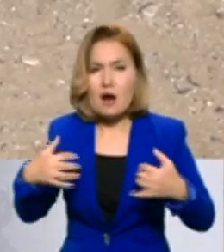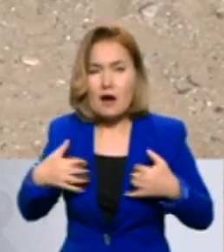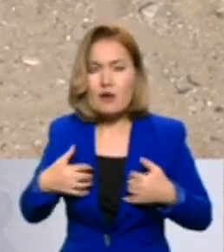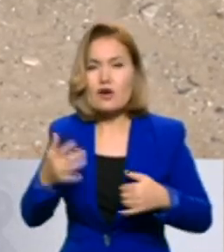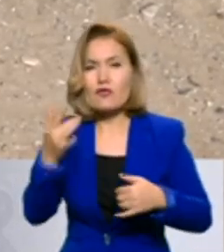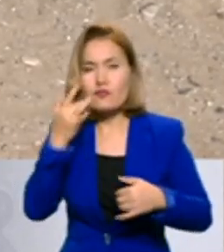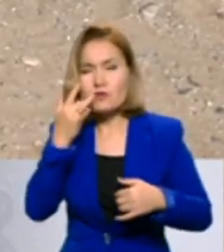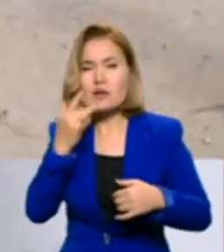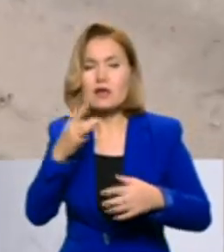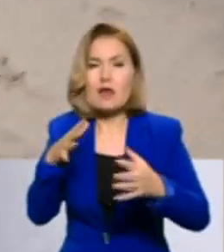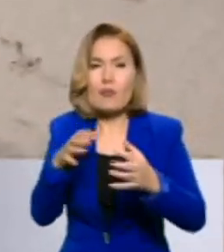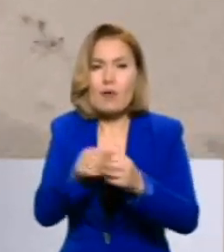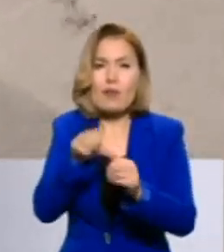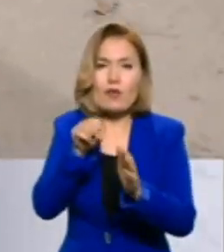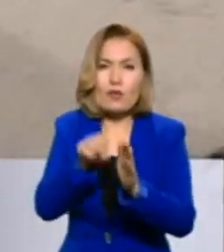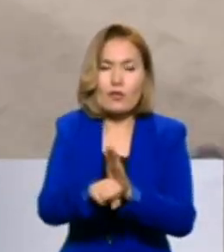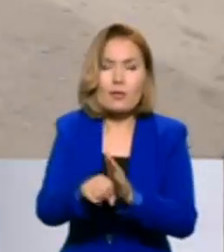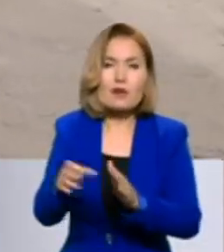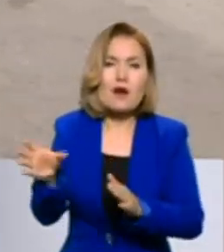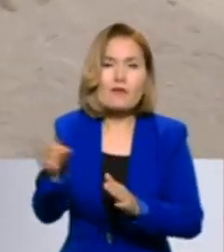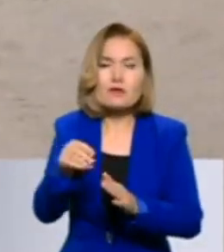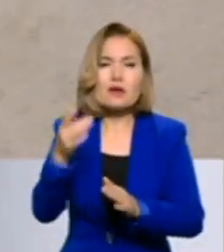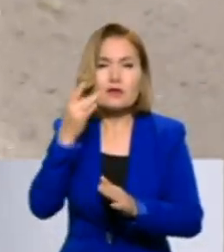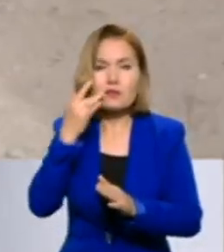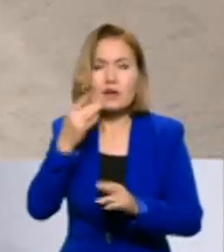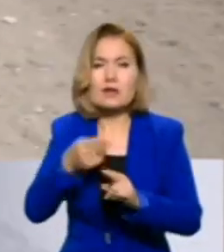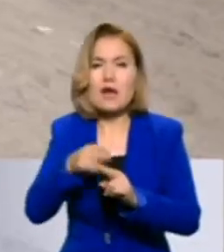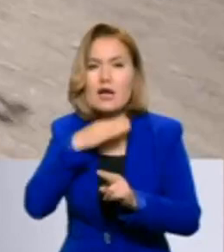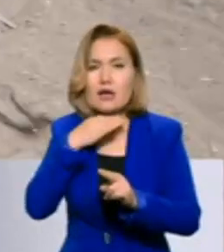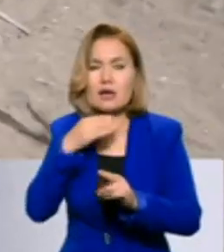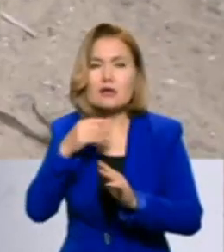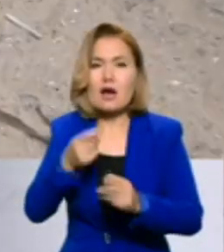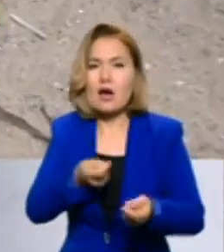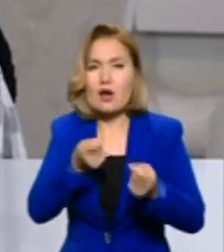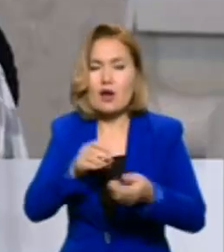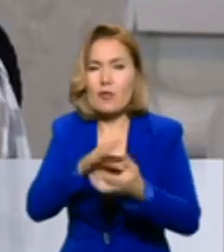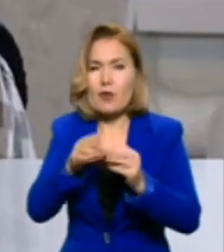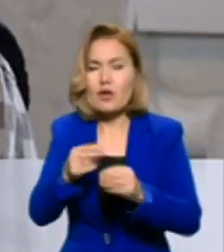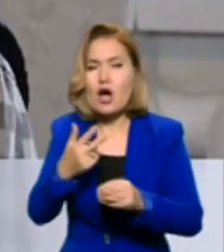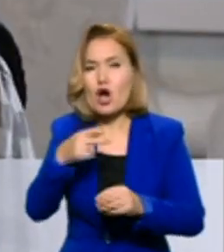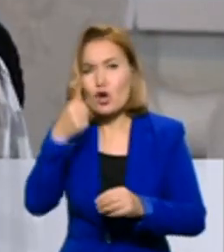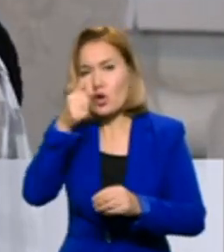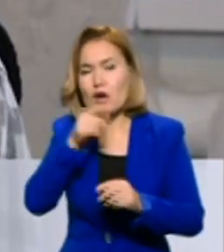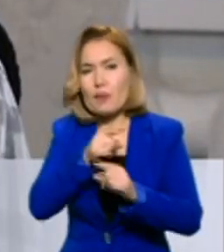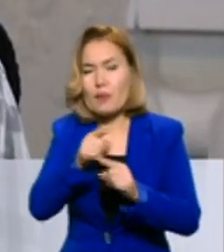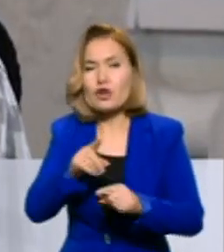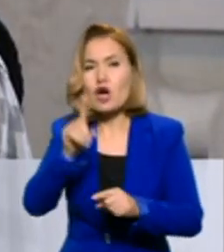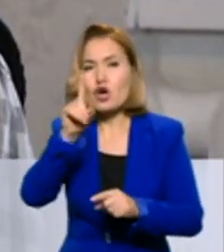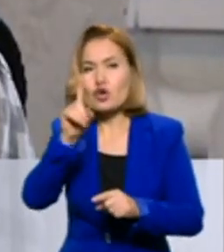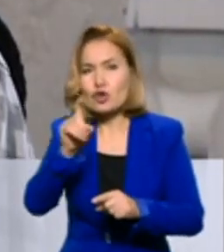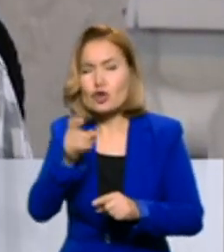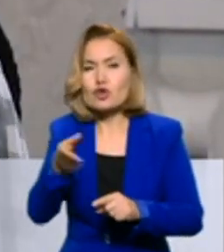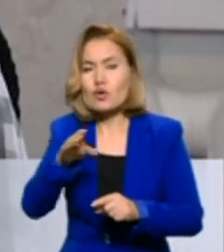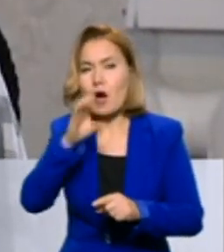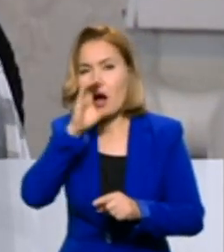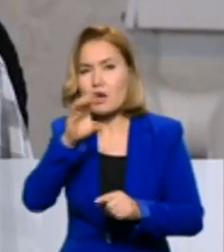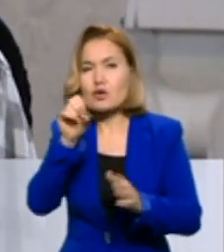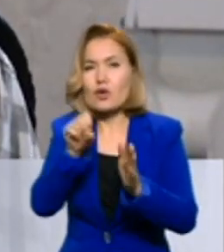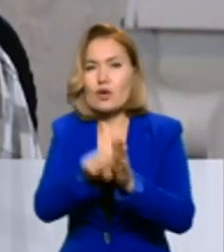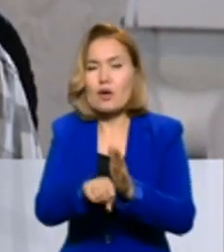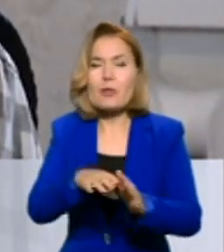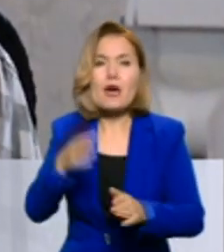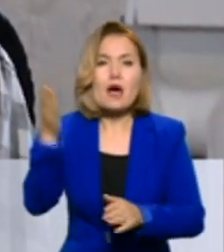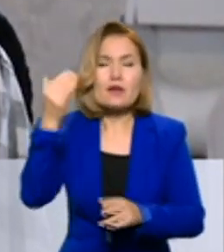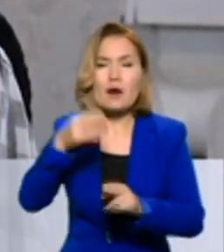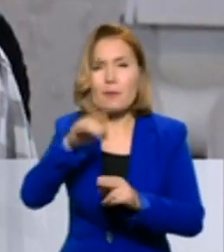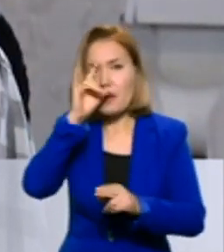қайтпайды. Ақсақалдың замандасы Есқуат Әжмағамбетовтің айтуынша, аңшының 3 жылда 100 қасқыр аулаған кезі болыпты. Ал ертеректе